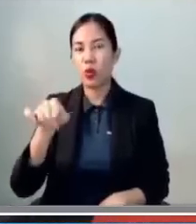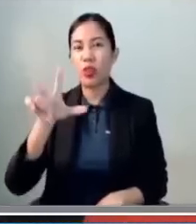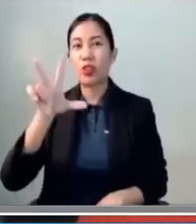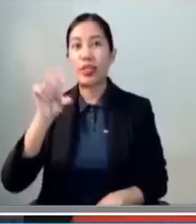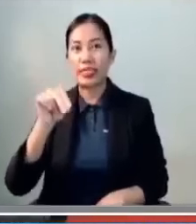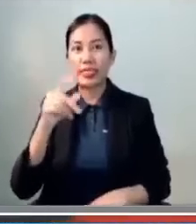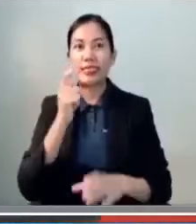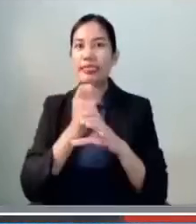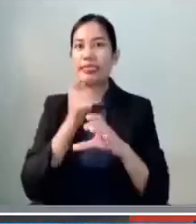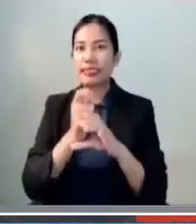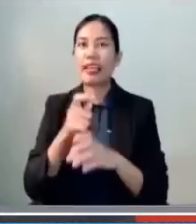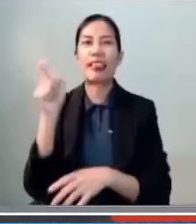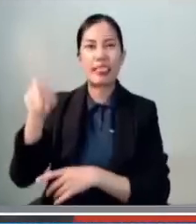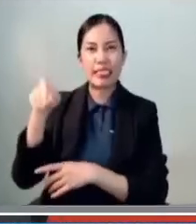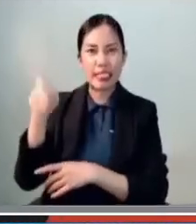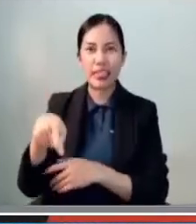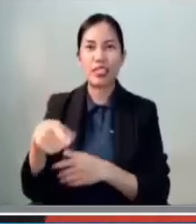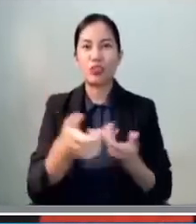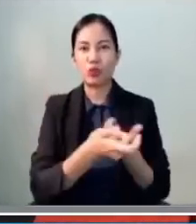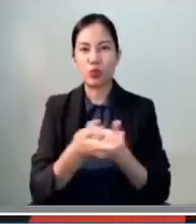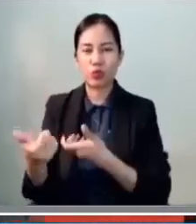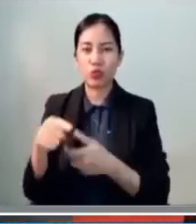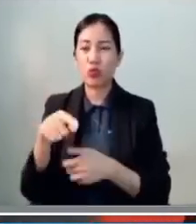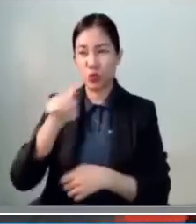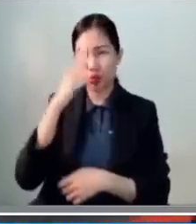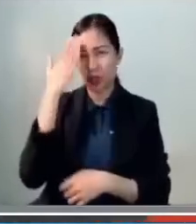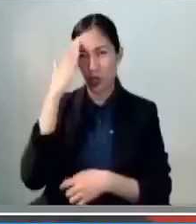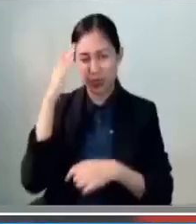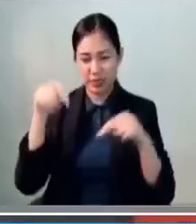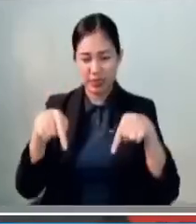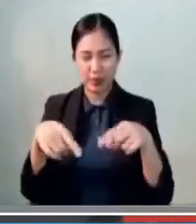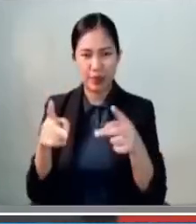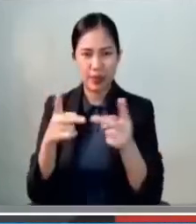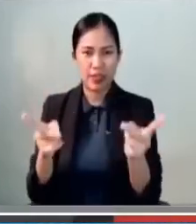tayo. Alam po ninyo, itong lugar na ito ay ISF po.